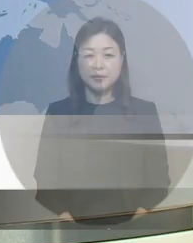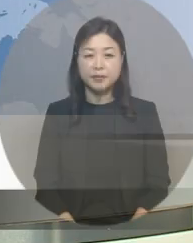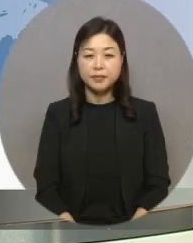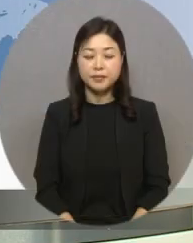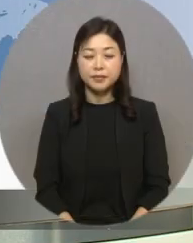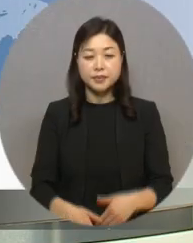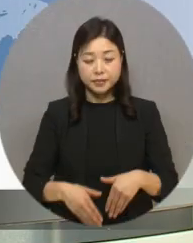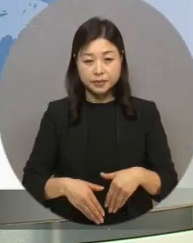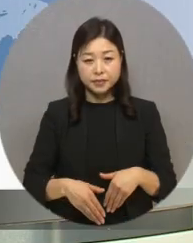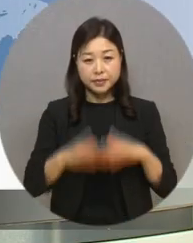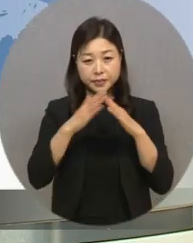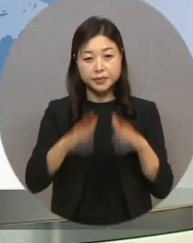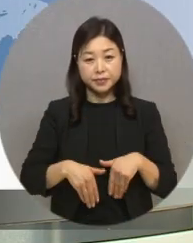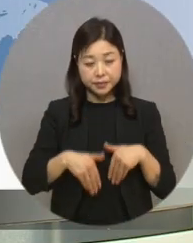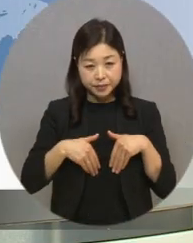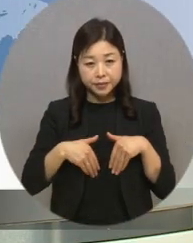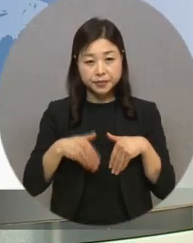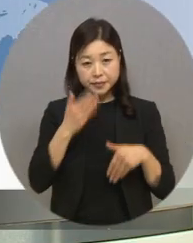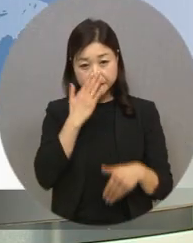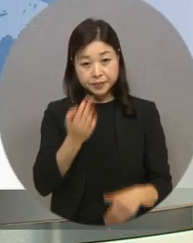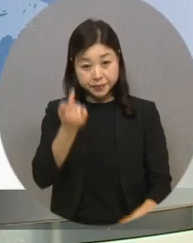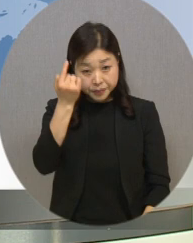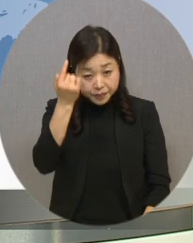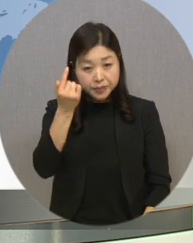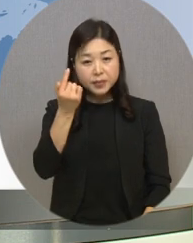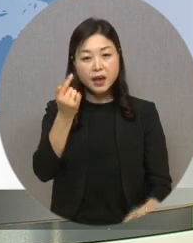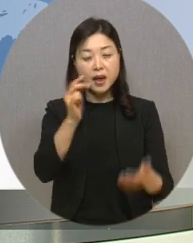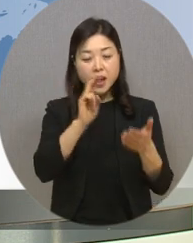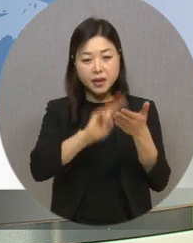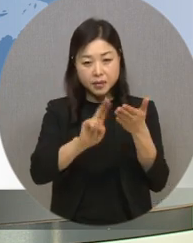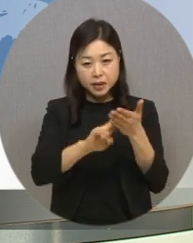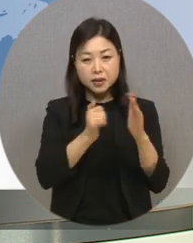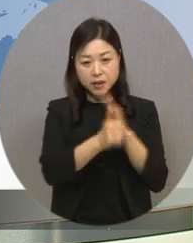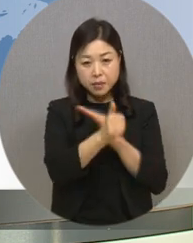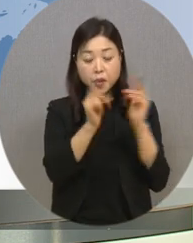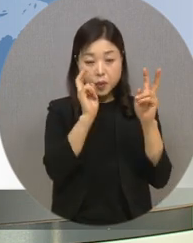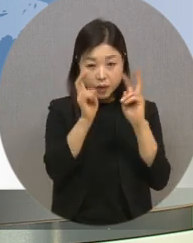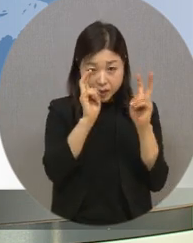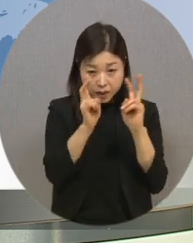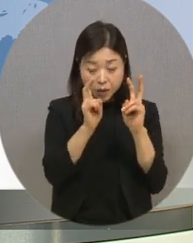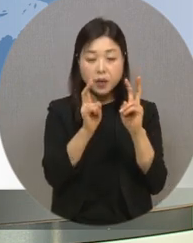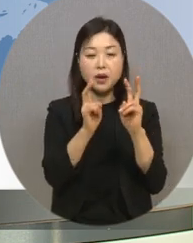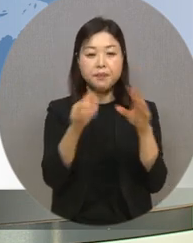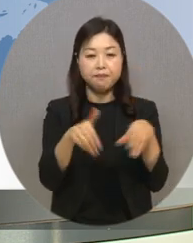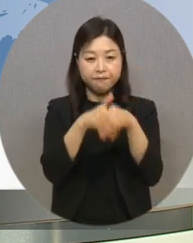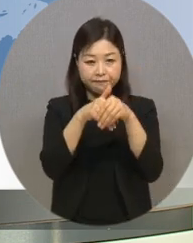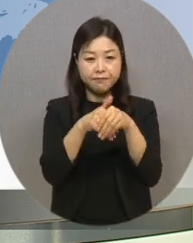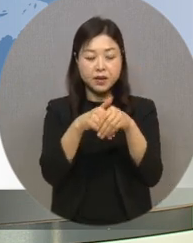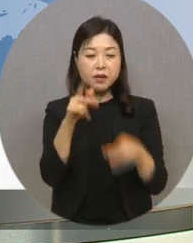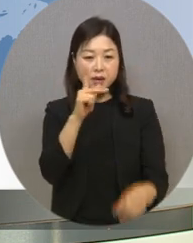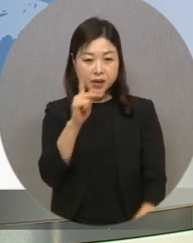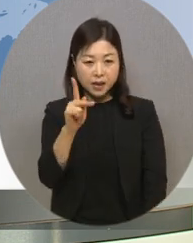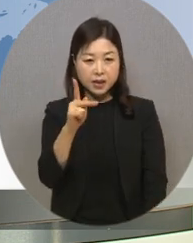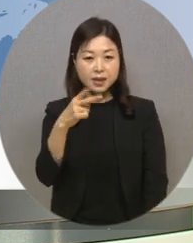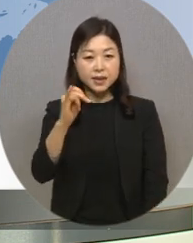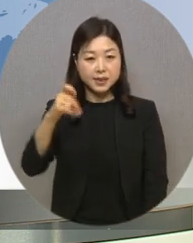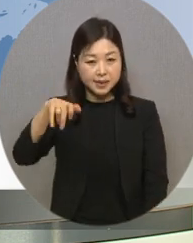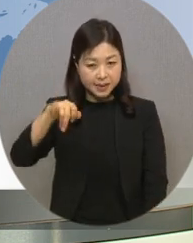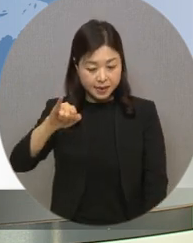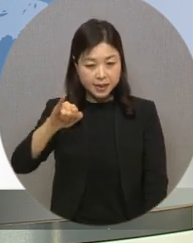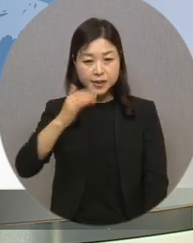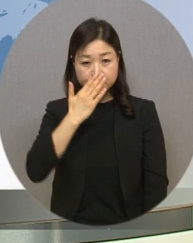전남 순천시가 국내 대표적인 애니메이션 콘텐츠 기업과 손을 잡고 디즈니 순천을 완성하기 위해